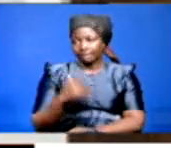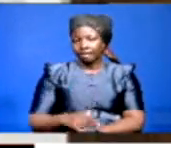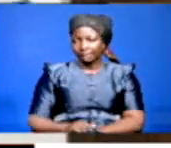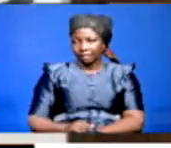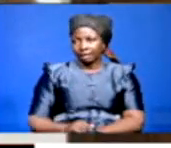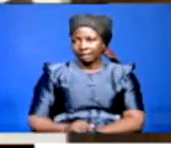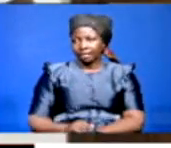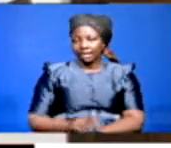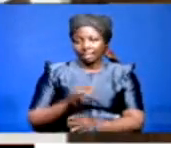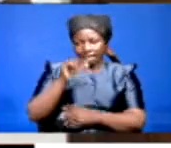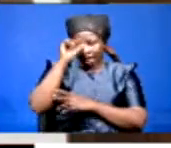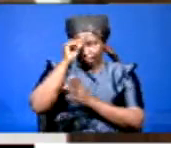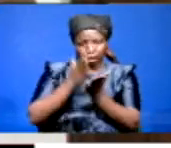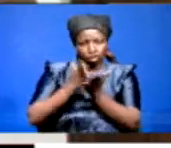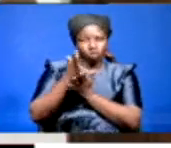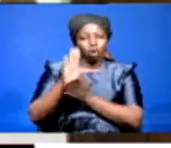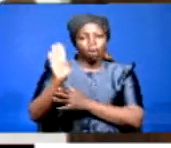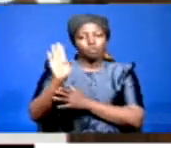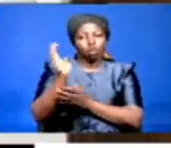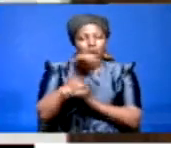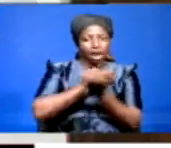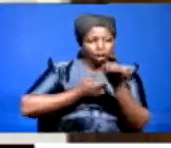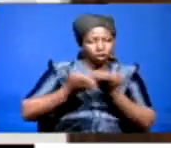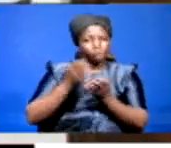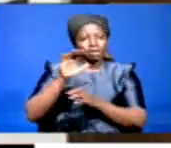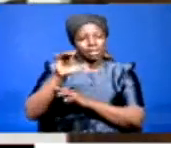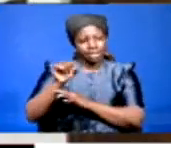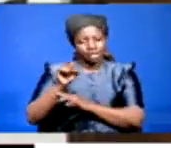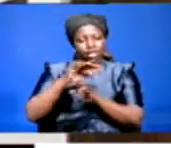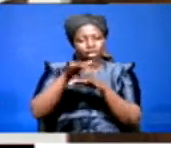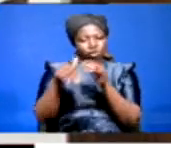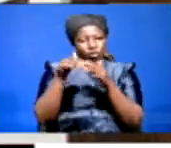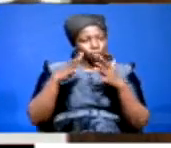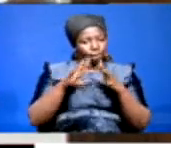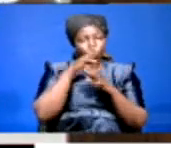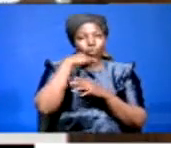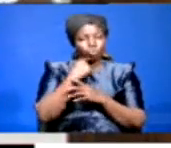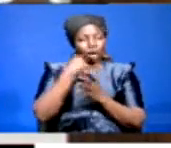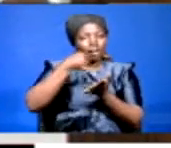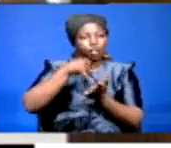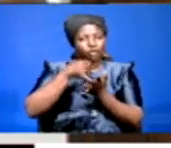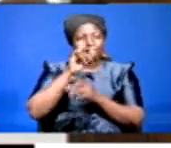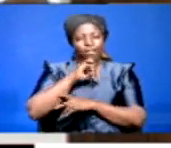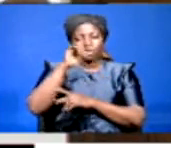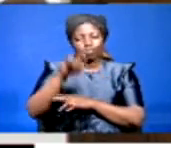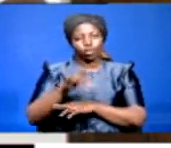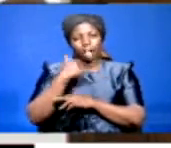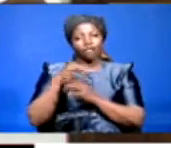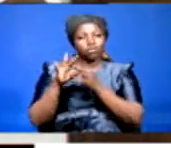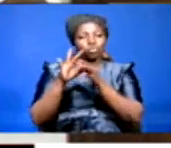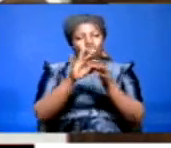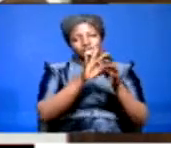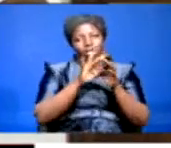through waziri wa blue economy, wote wenye kuhusika wawe na umoja na mabaharia.